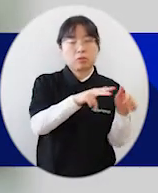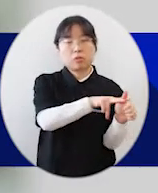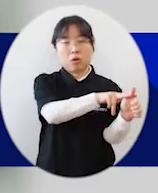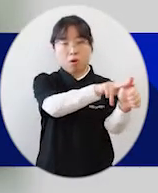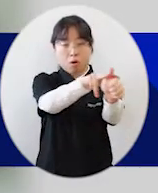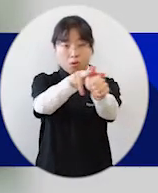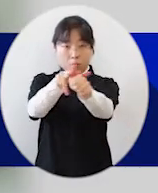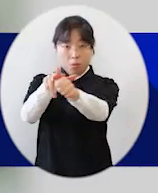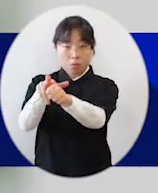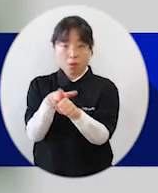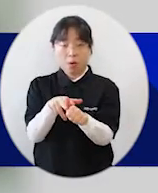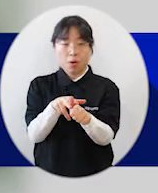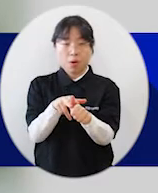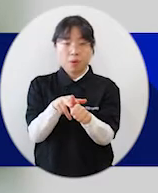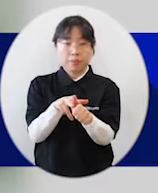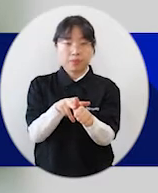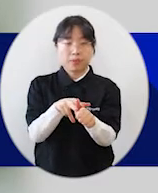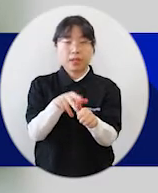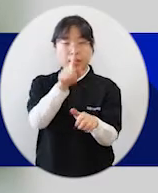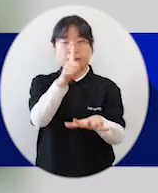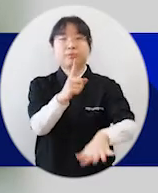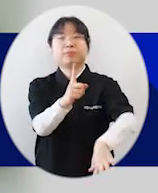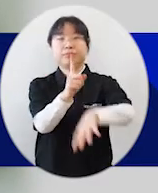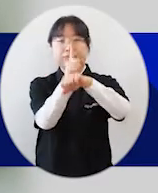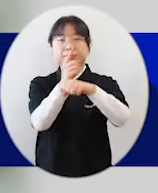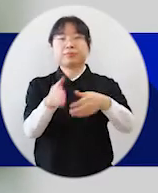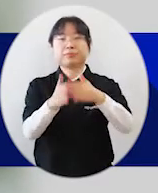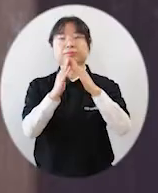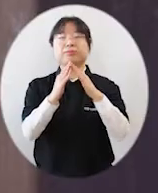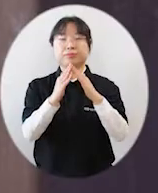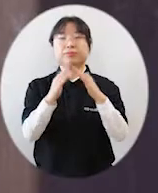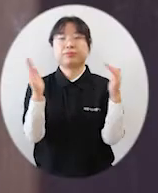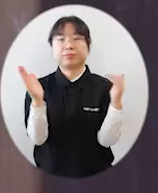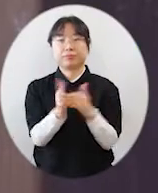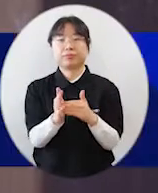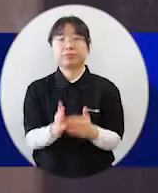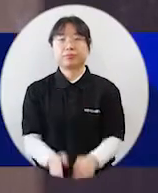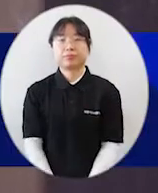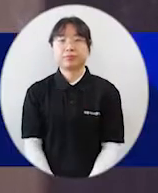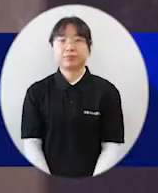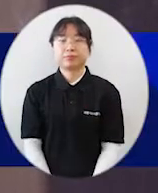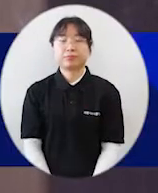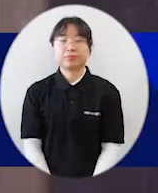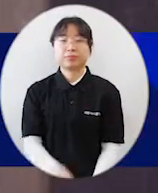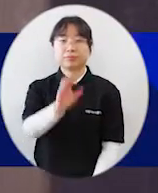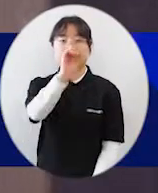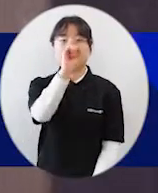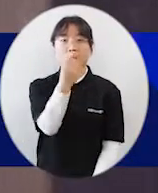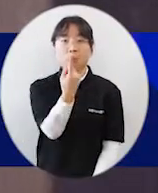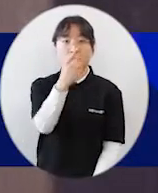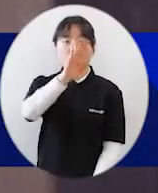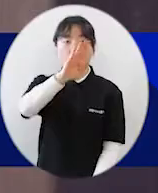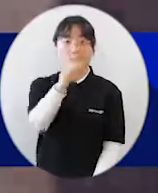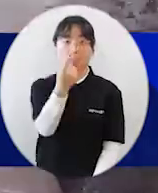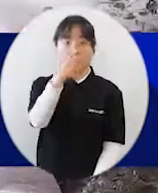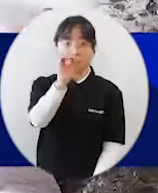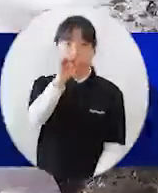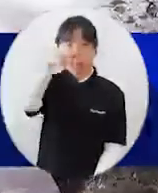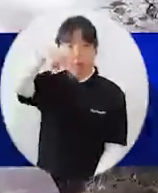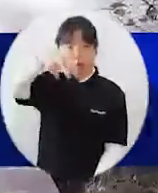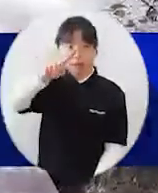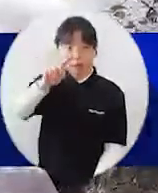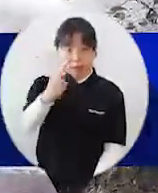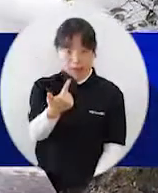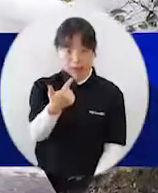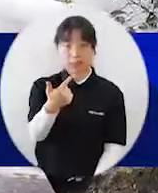안전하고 깨끗한 도시로 거듭나게 되었습니다 다음 소식은 오봉산 둘레길 청계산 누리길 조성